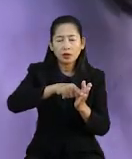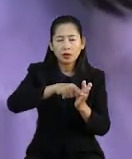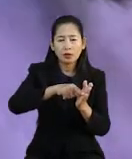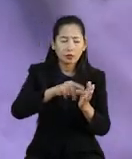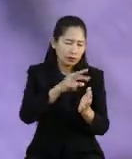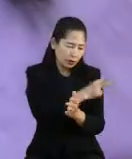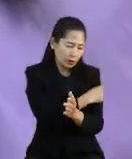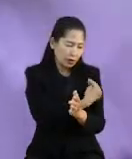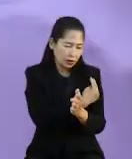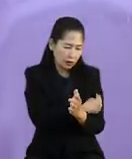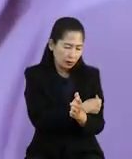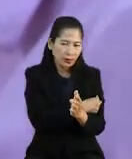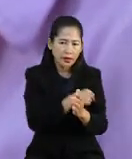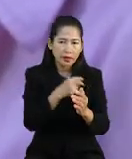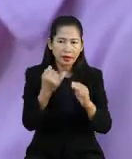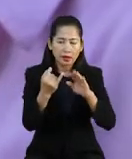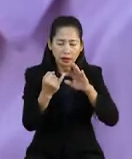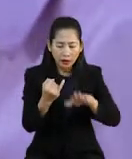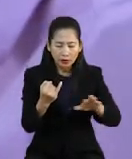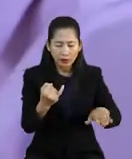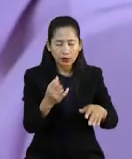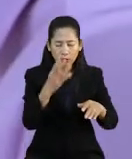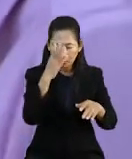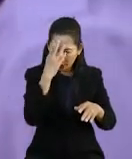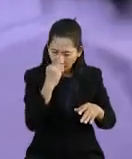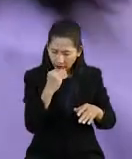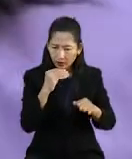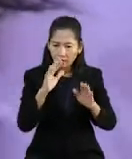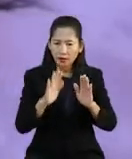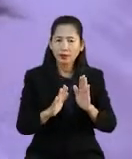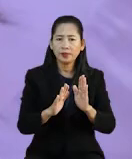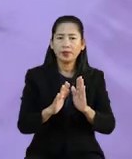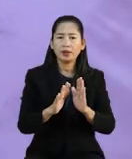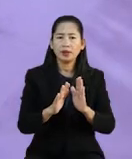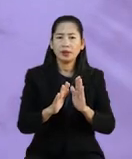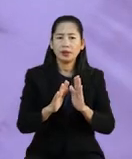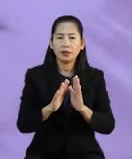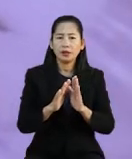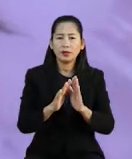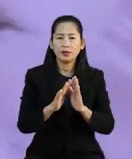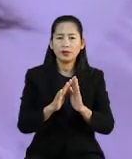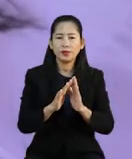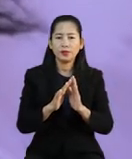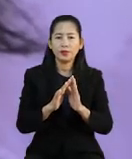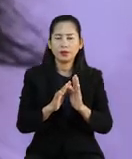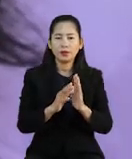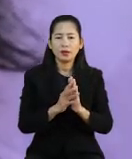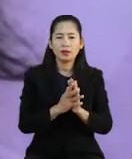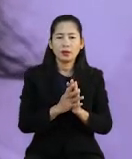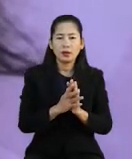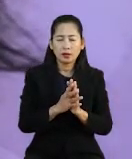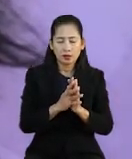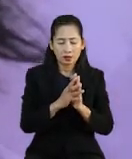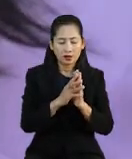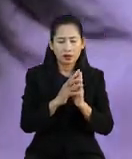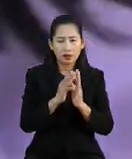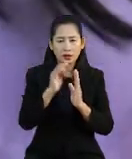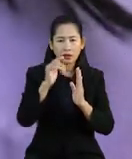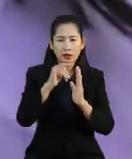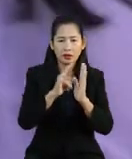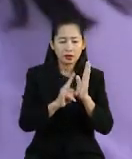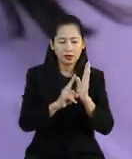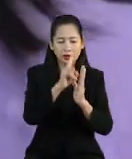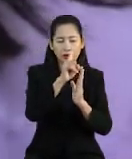mình ti pet con thẹt bục phá sẽ thật nơi hàng ná con ní con ní hàng lớn ní con này ní ní mình ti pet con thẹt bục phá chẳng nơi này lỡ